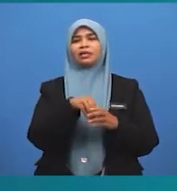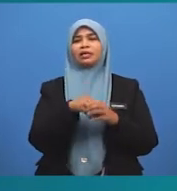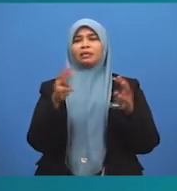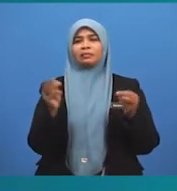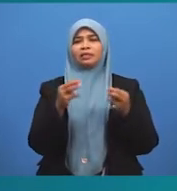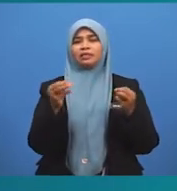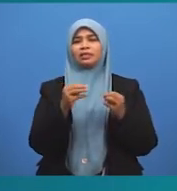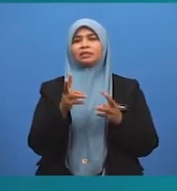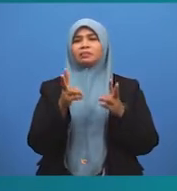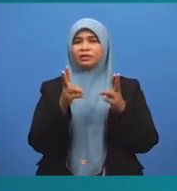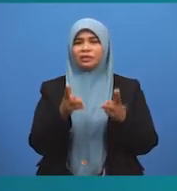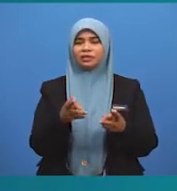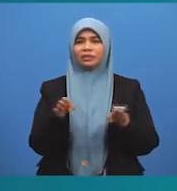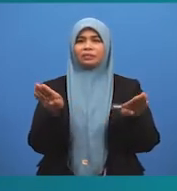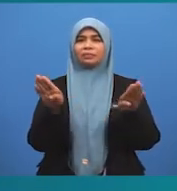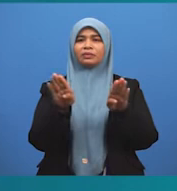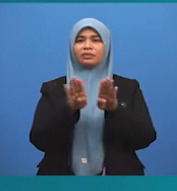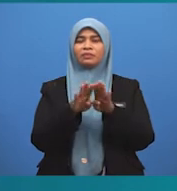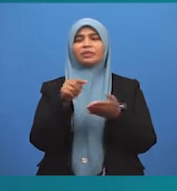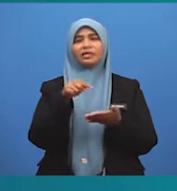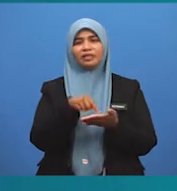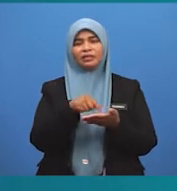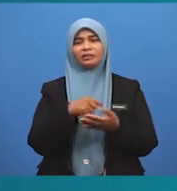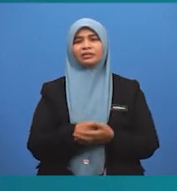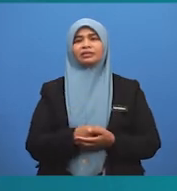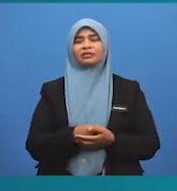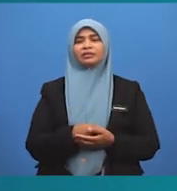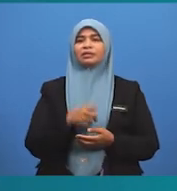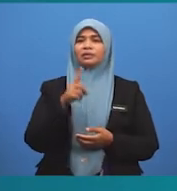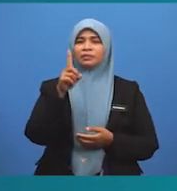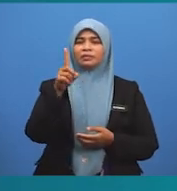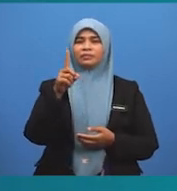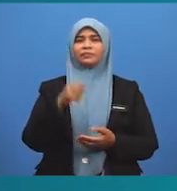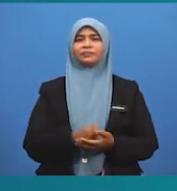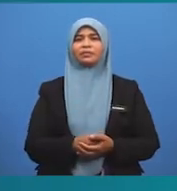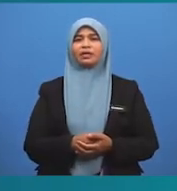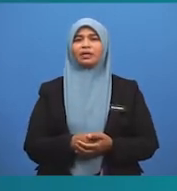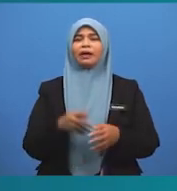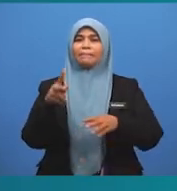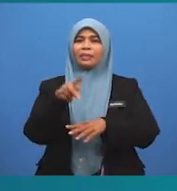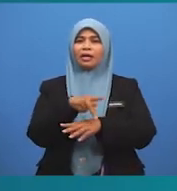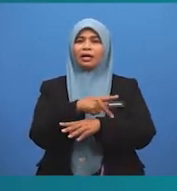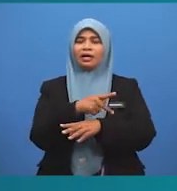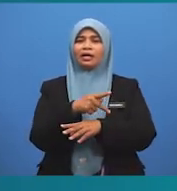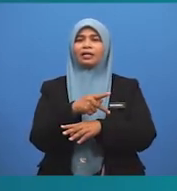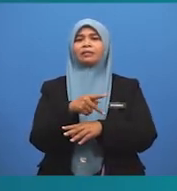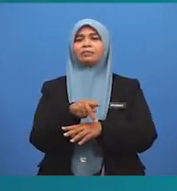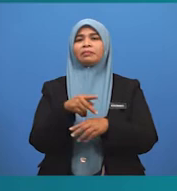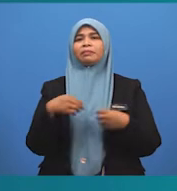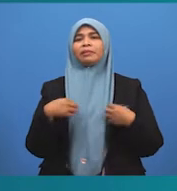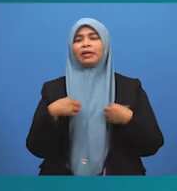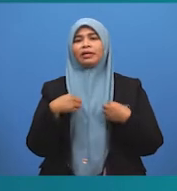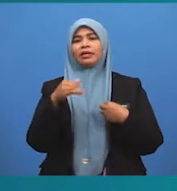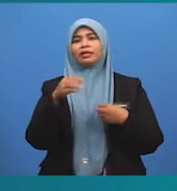majlis perasmian penutupan ini? Yang pertama, memakai pakaian yang